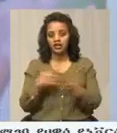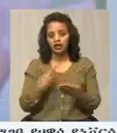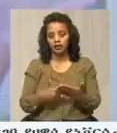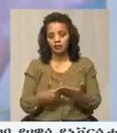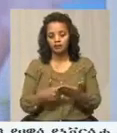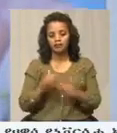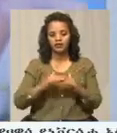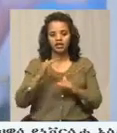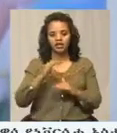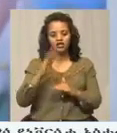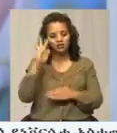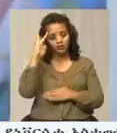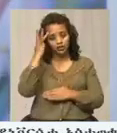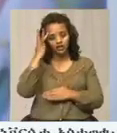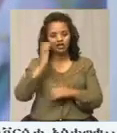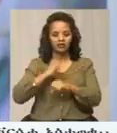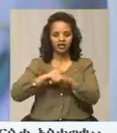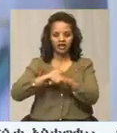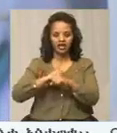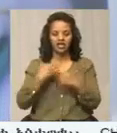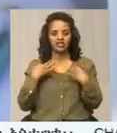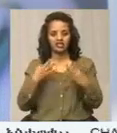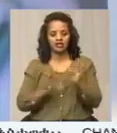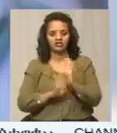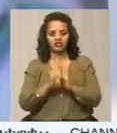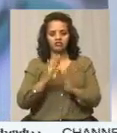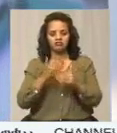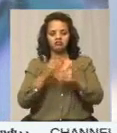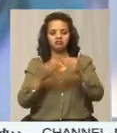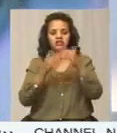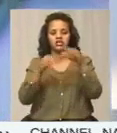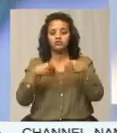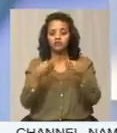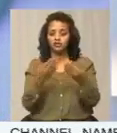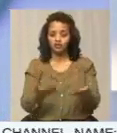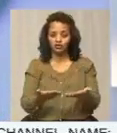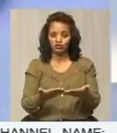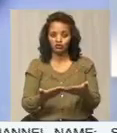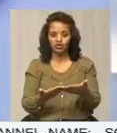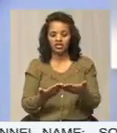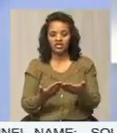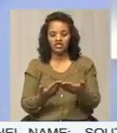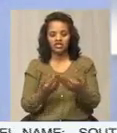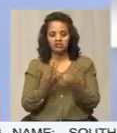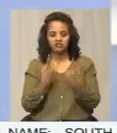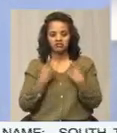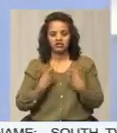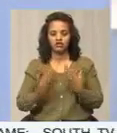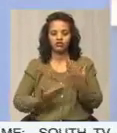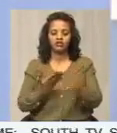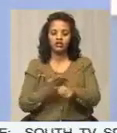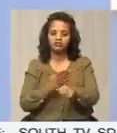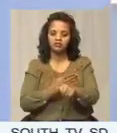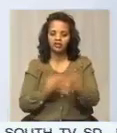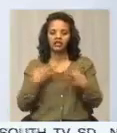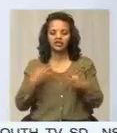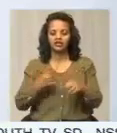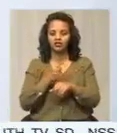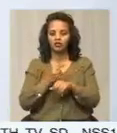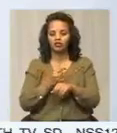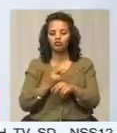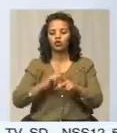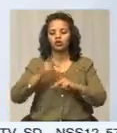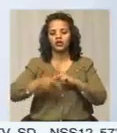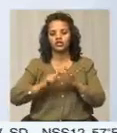በተለይ በሽታን ከመከላከል፣ ጤናን ከማበልጸግ፣ እንደዚሁም በየደረጃው የሚሰጡ የህክምና አገልግሎቶችን ከማሻሻል ከጤና ኤክስቴንሽን ፕሮግራማችን